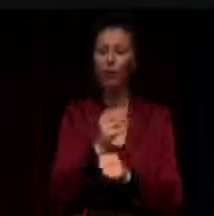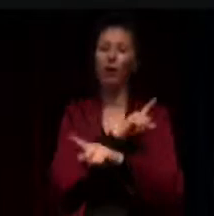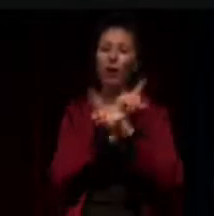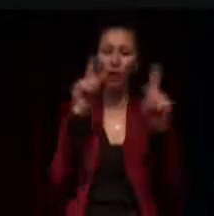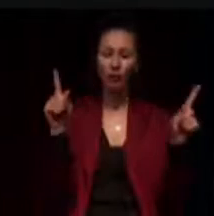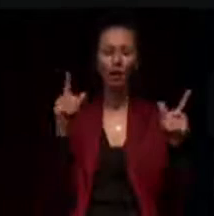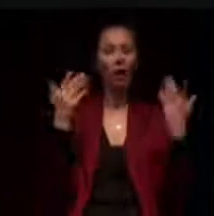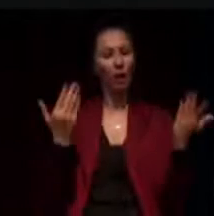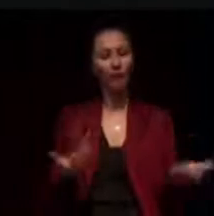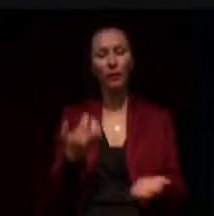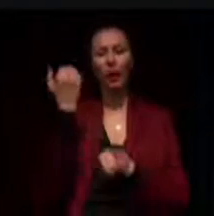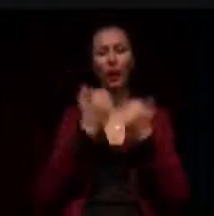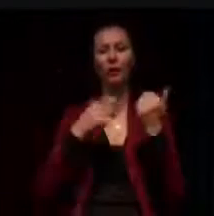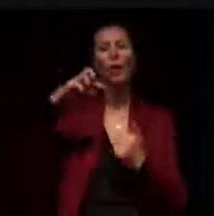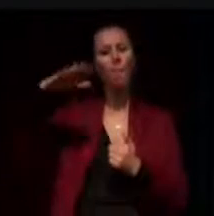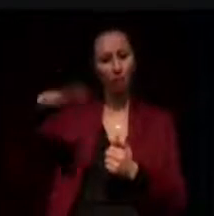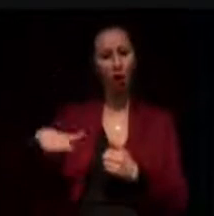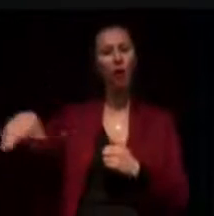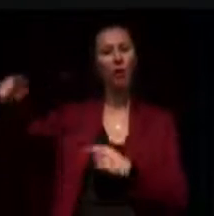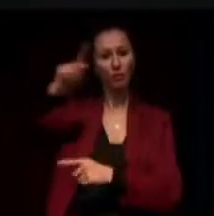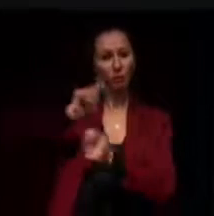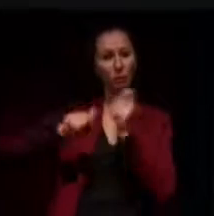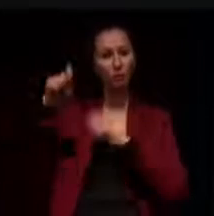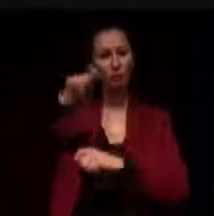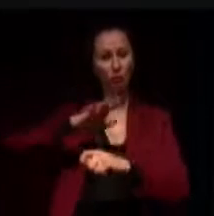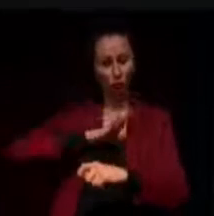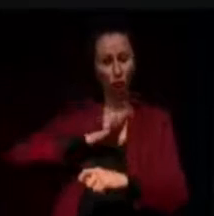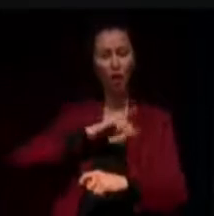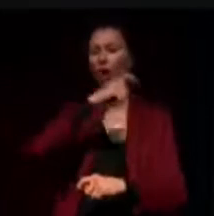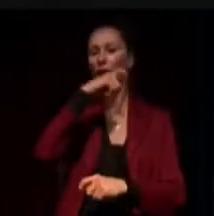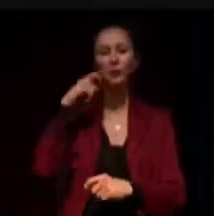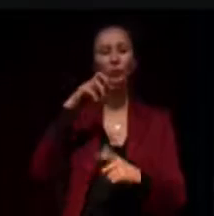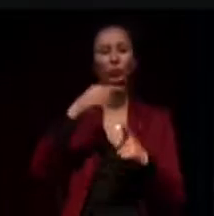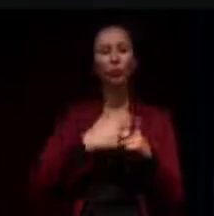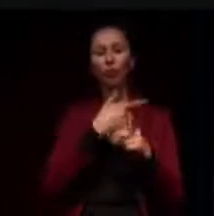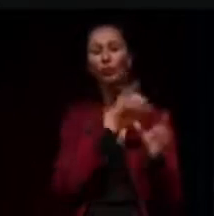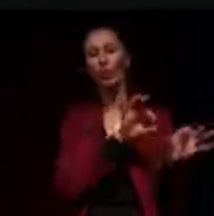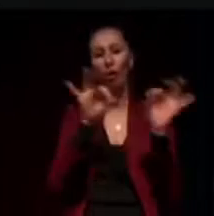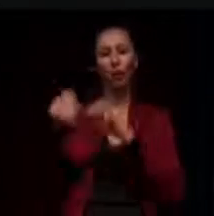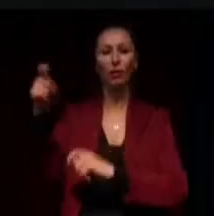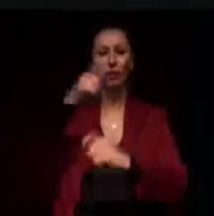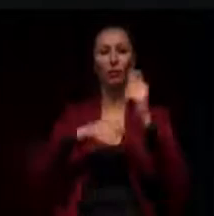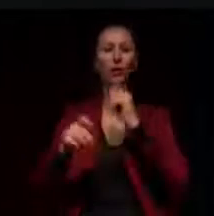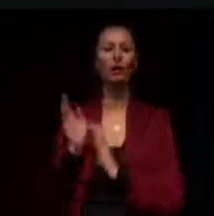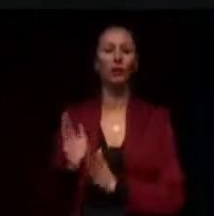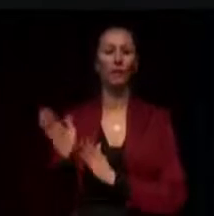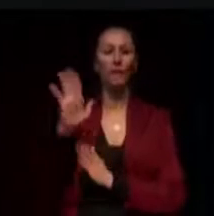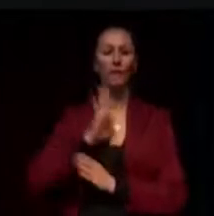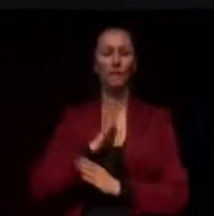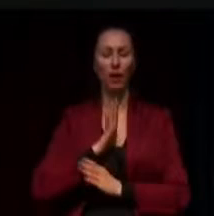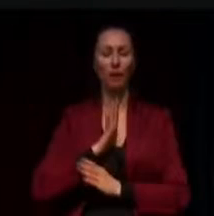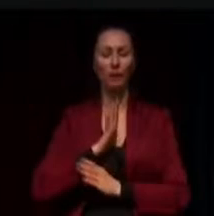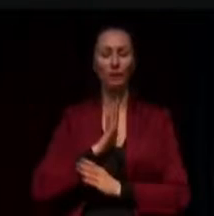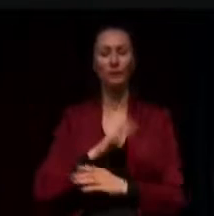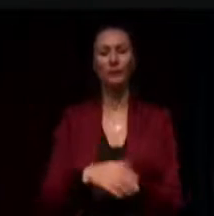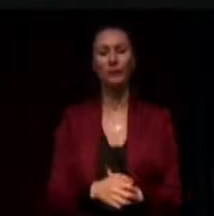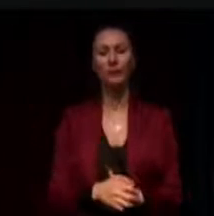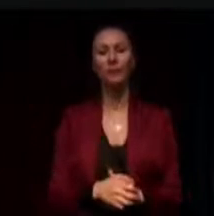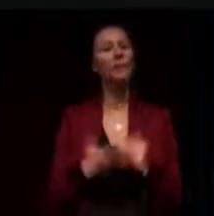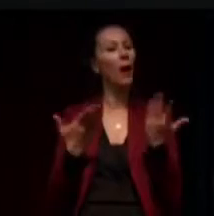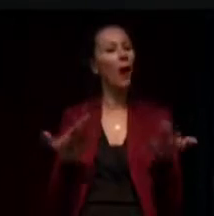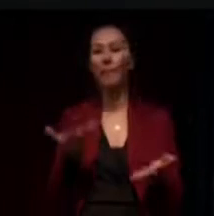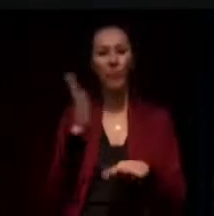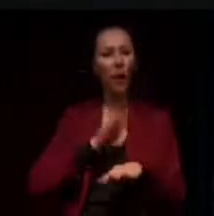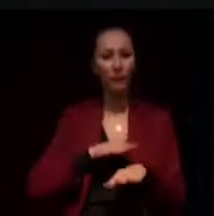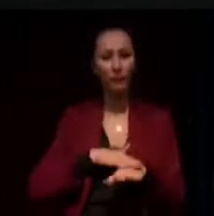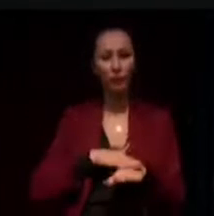Hayır. Evet, araç, otoparklar yapılıyor. Bir kısmı zaten eski projeler, inşaat devam eden projelerdi. Ama